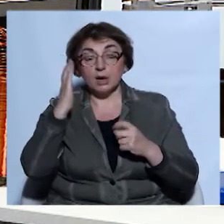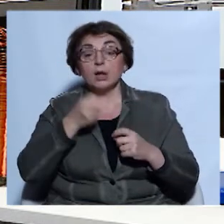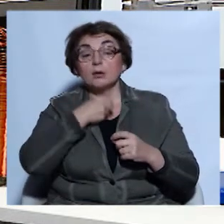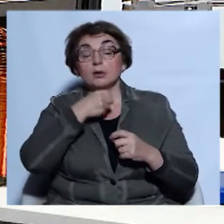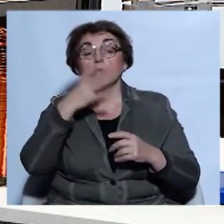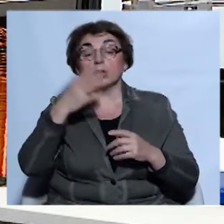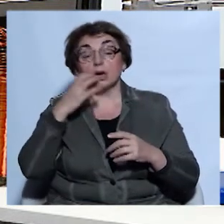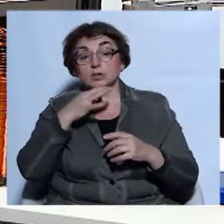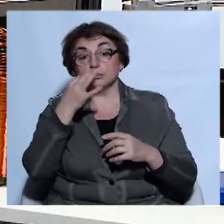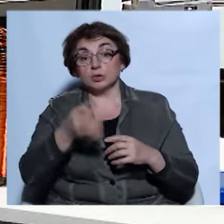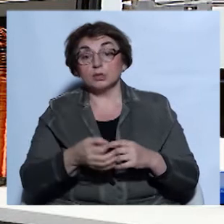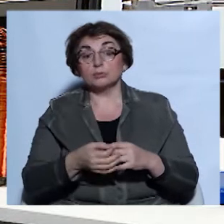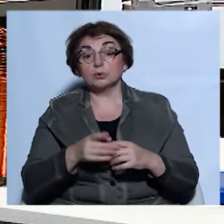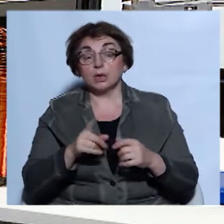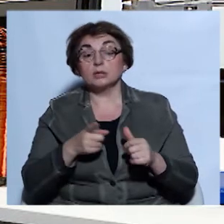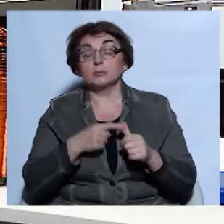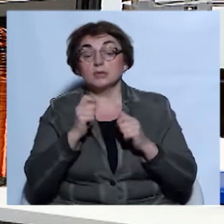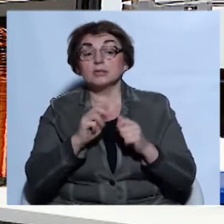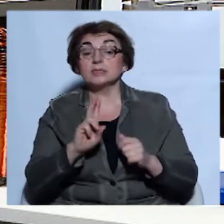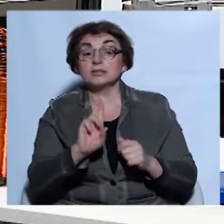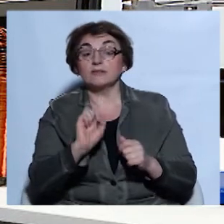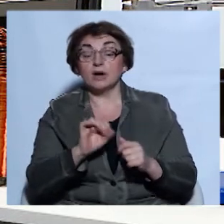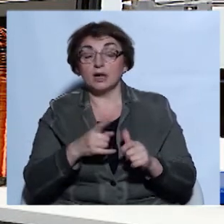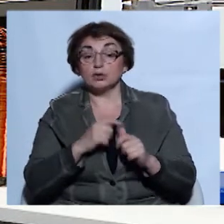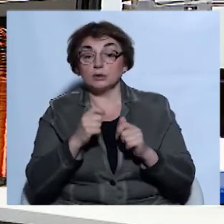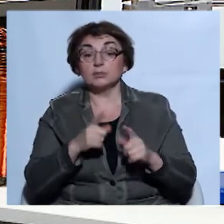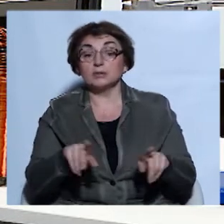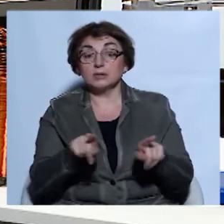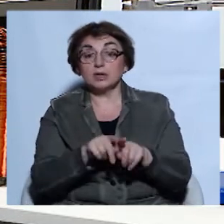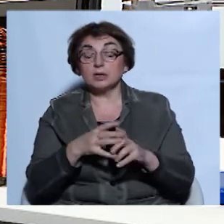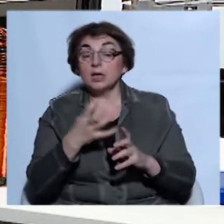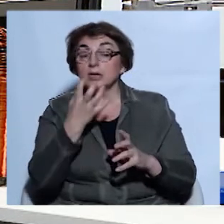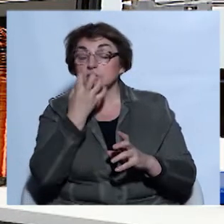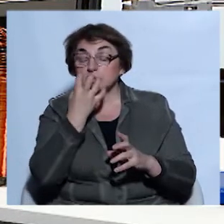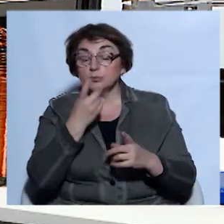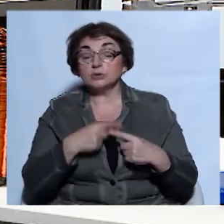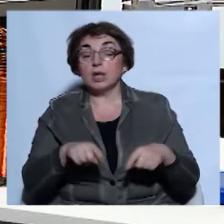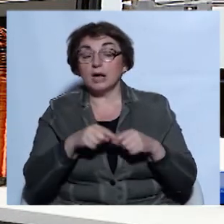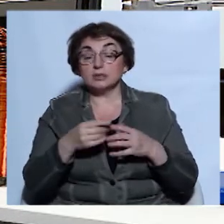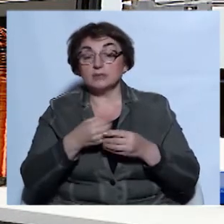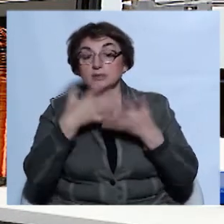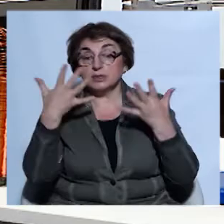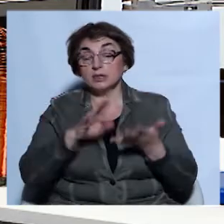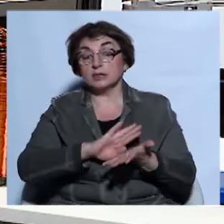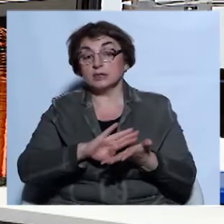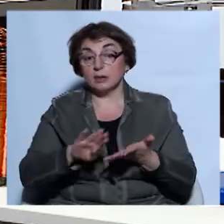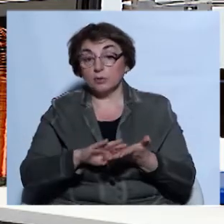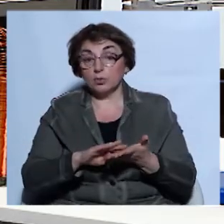კლასებში გავივლით და წვა ეწოდება ჟანგვის რეაქციას, რომელსაც თან ახლავს სითბოსა და სინათლის გამოყოფა.